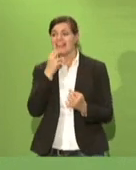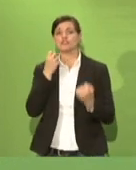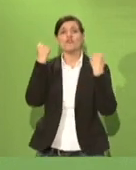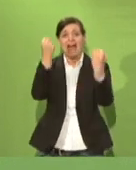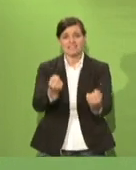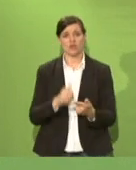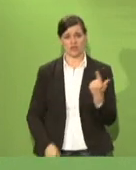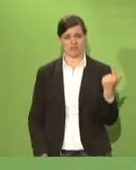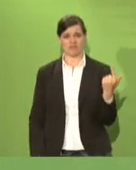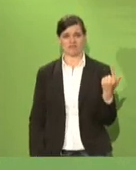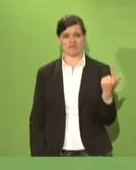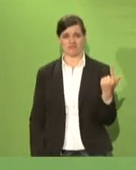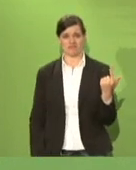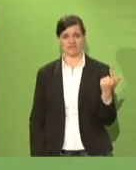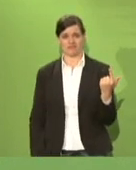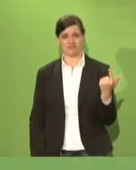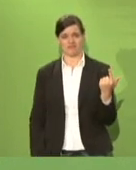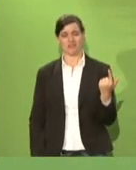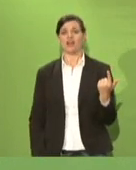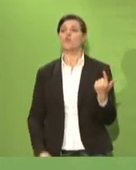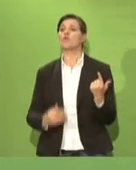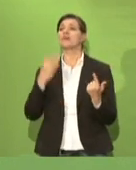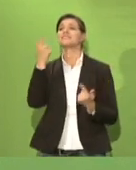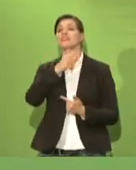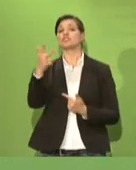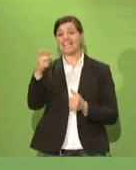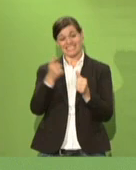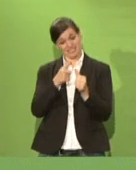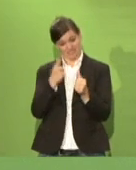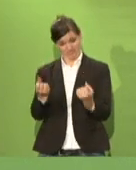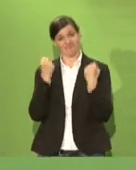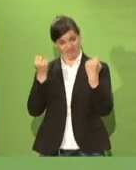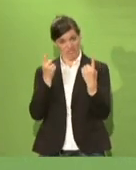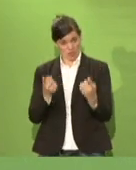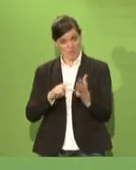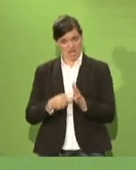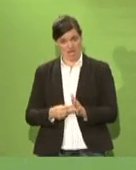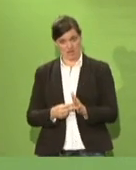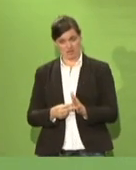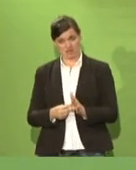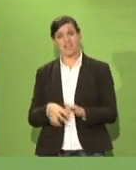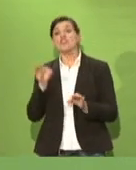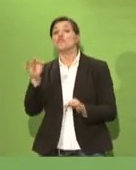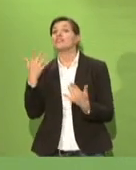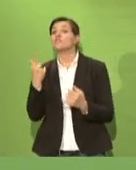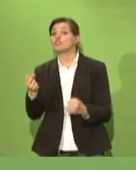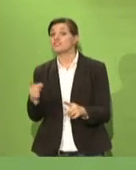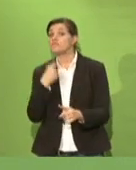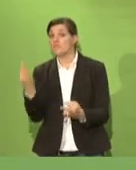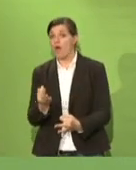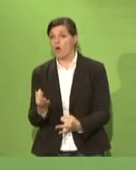fahren. Und wenn die 2030 fahren sollen, und die brauchen wir für den Klimaschutz, dann brauchen